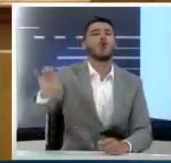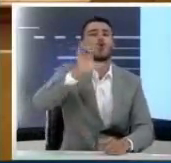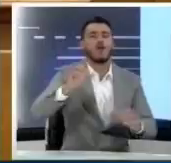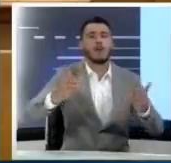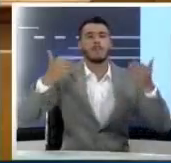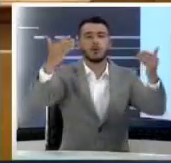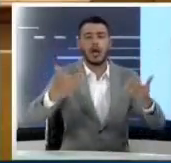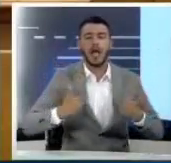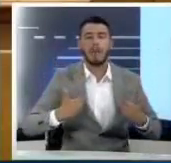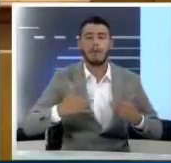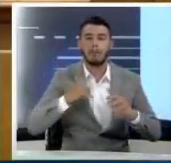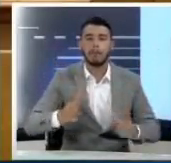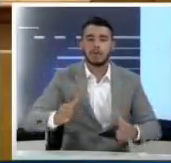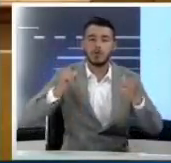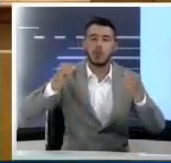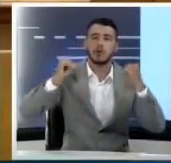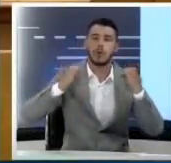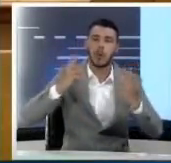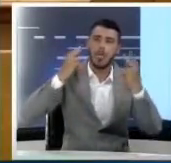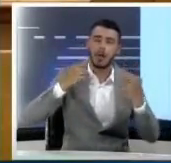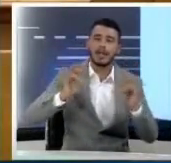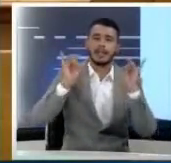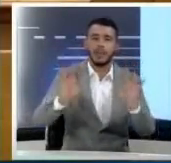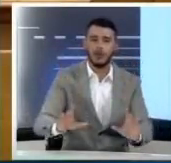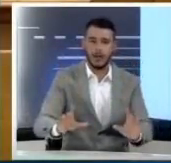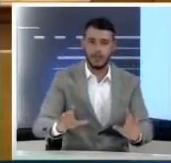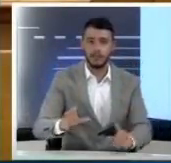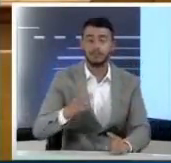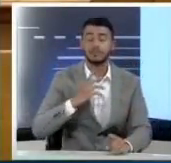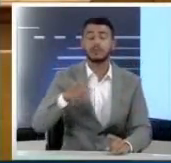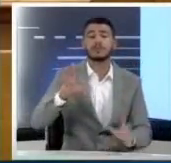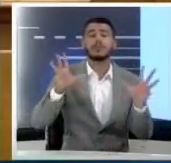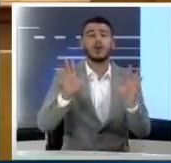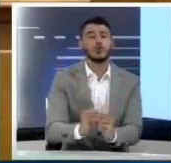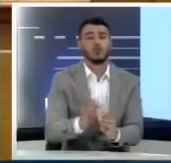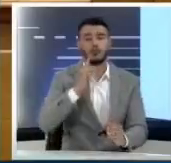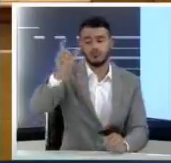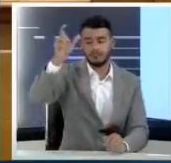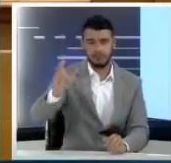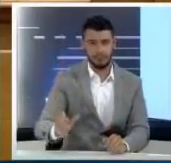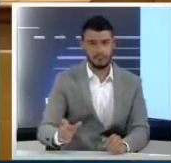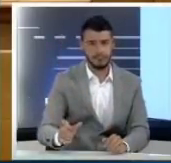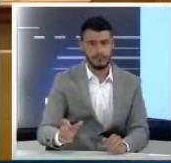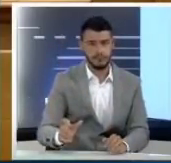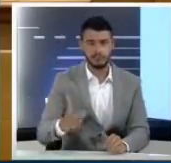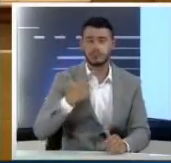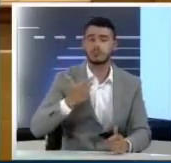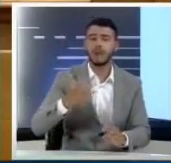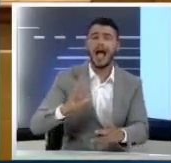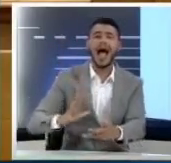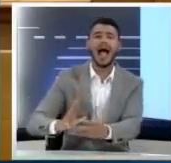λέει ο Άντρου Χάκερ, που είναι ο αναπληρωτής διευθυντής του IHS Market? Λέει, παρότι οι ρυθμοί